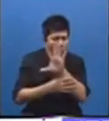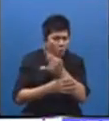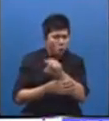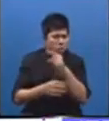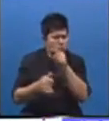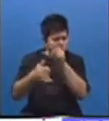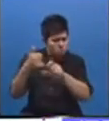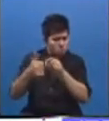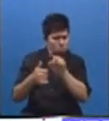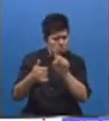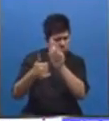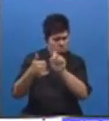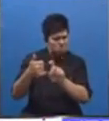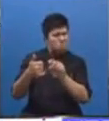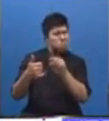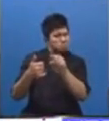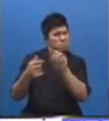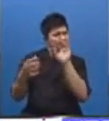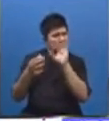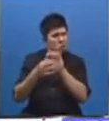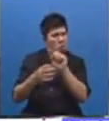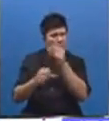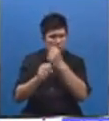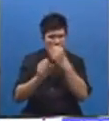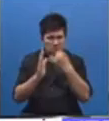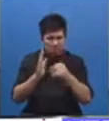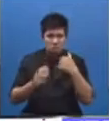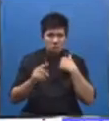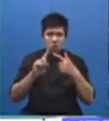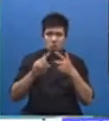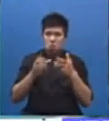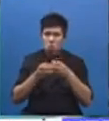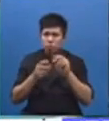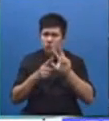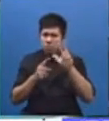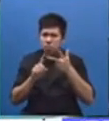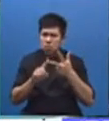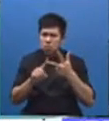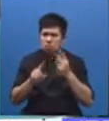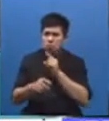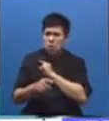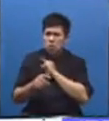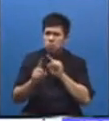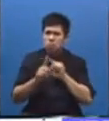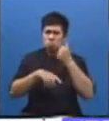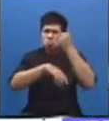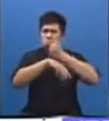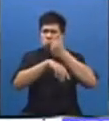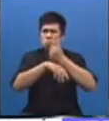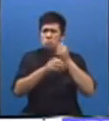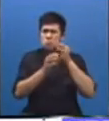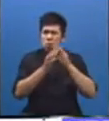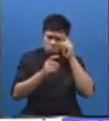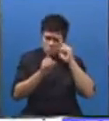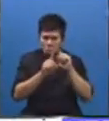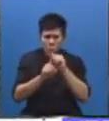ว่ามีพฤติกรรมที่ต้องสงสัยหรือมีส่วนเกี่ยวข้องกับการกระทำผิดส่วนทีมที่ 3เป็นทีมที่ทำทีเป็นผู้บริหารระดับสูงหลอก